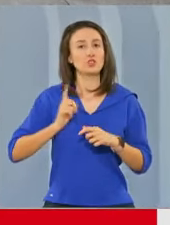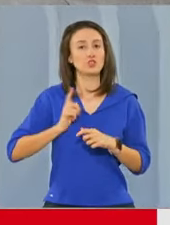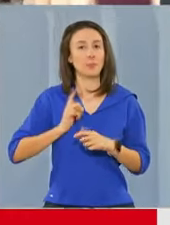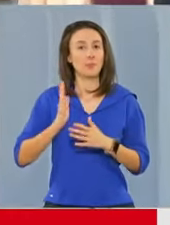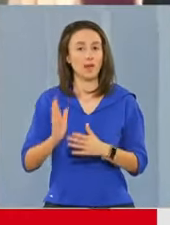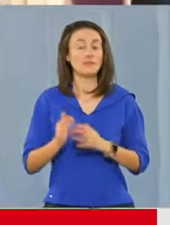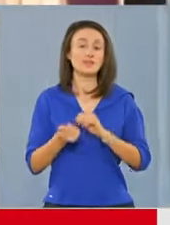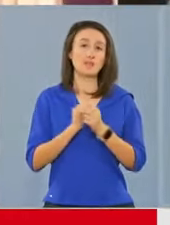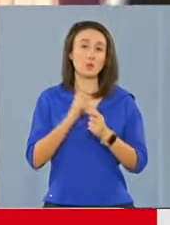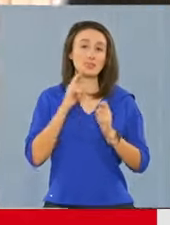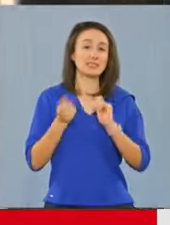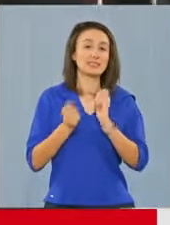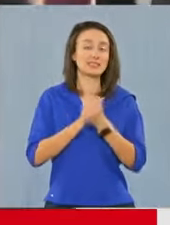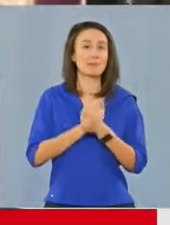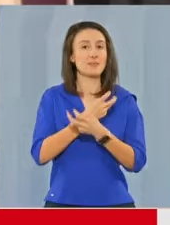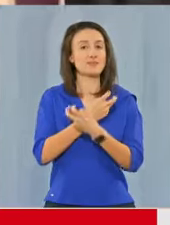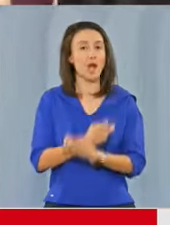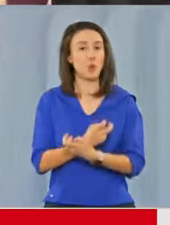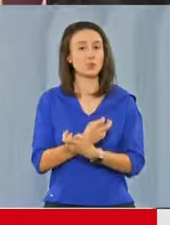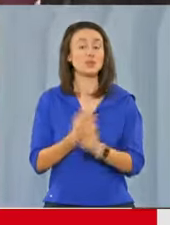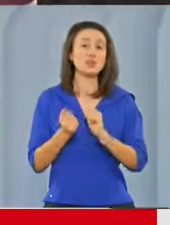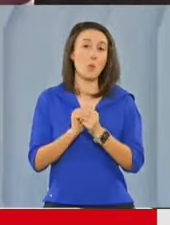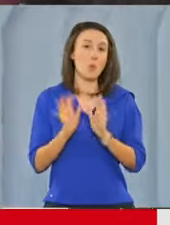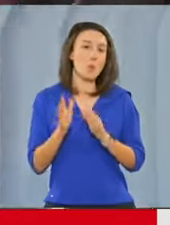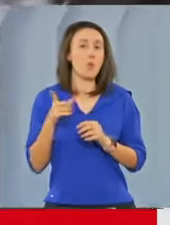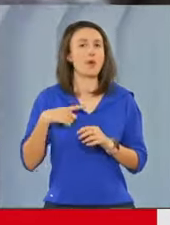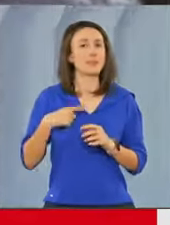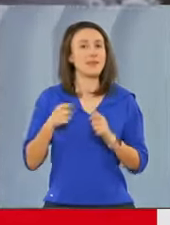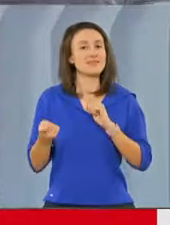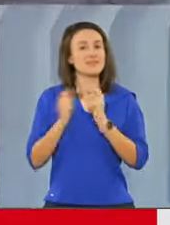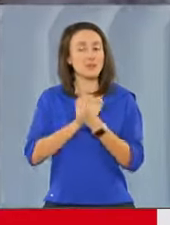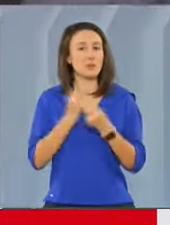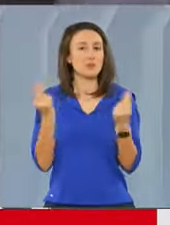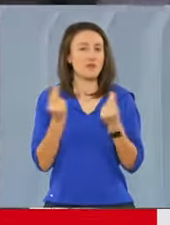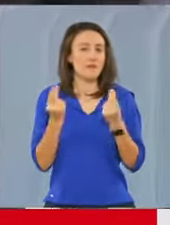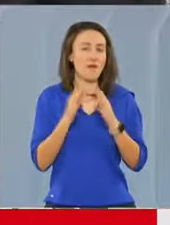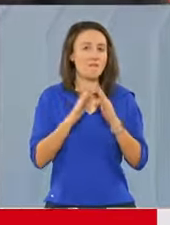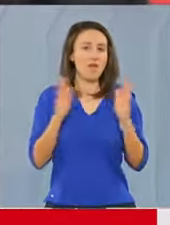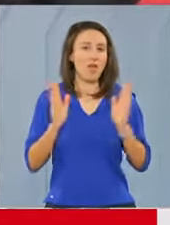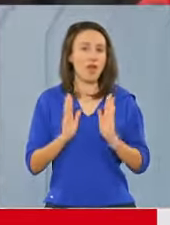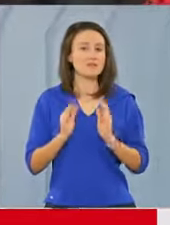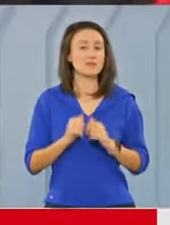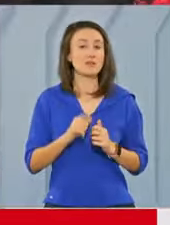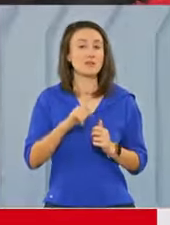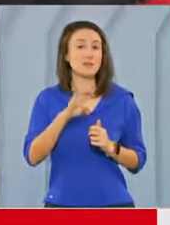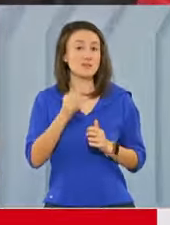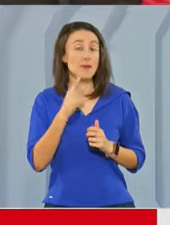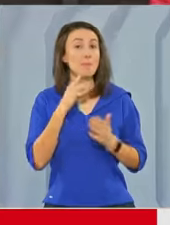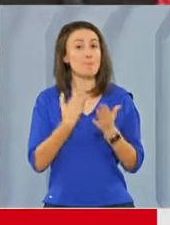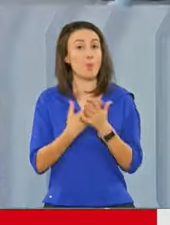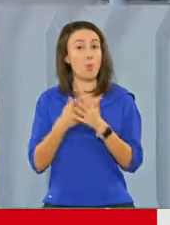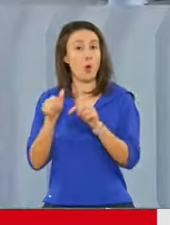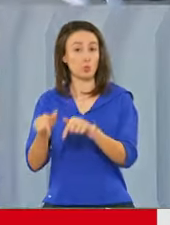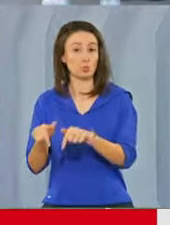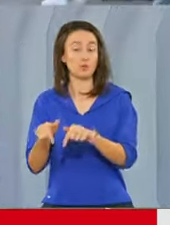așteptare sau că se schimbă scaunele sau probabil că mai schimbă niște faianță sau niște gresie. Dar în contextul